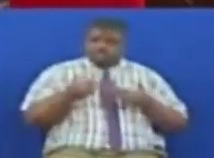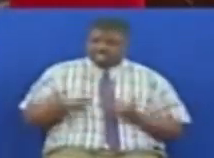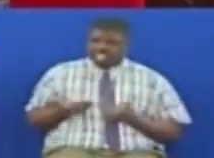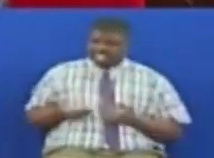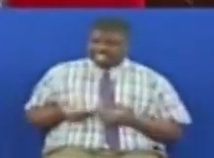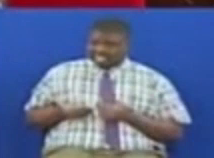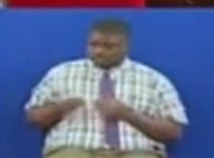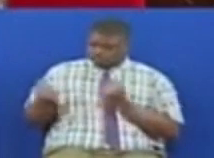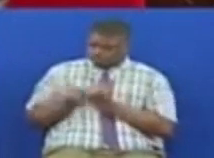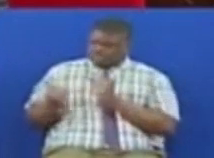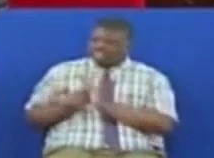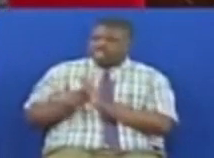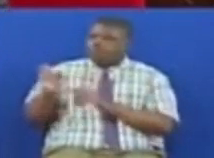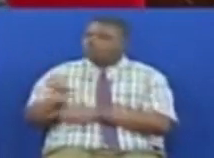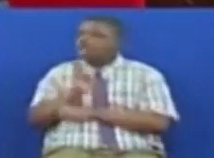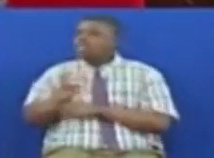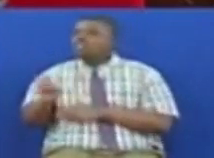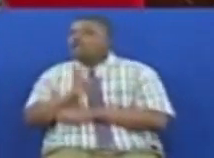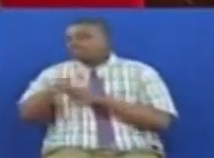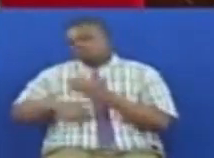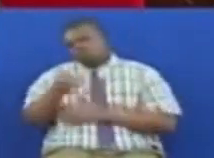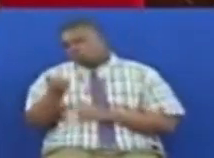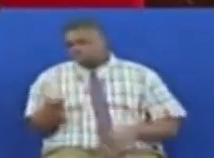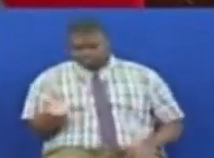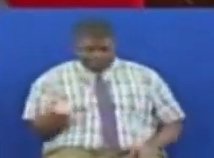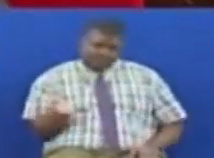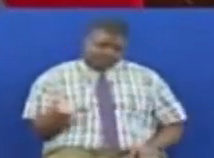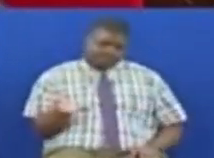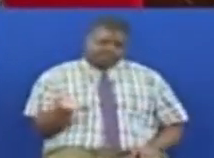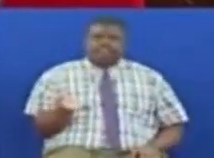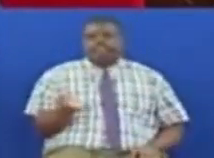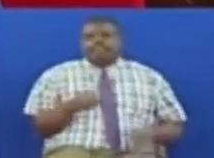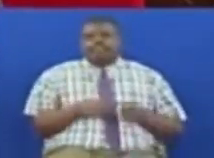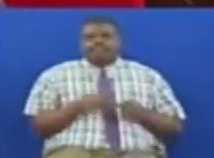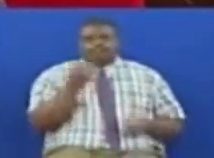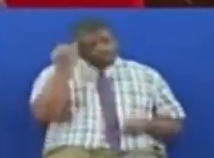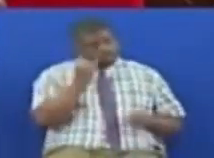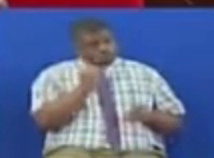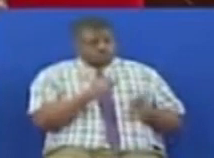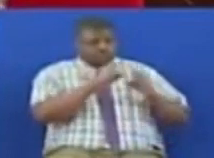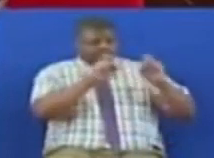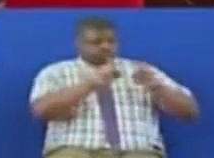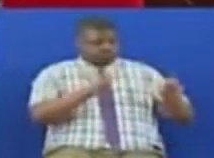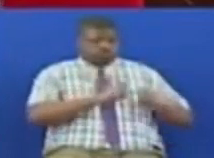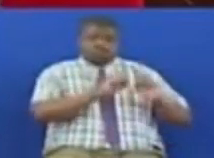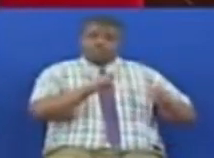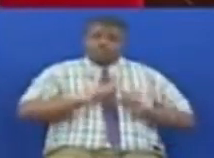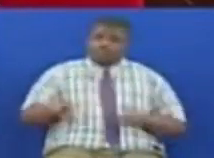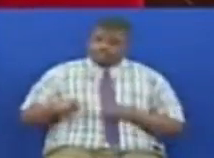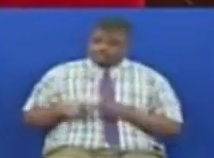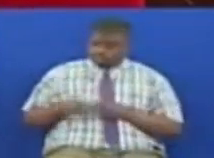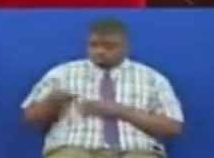za kuwalinda viongozi wetu dhidi ya makosa wanaotarajia kuyafanya. Maoni kuhusu vifungu mbalimbali vya sheria zinazopendekezwa